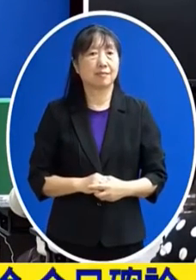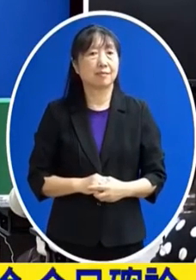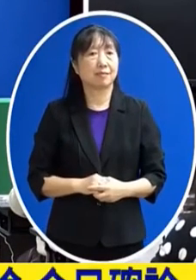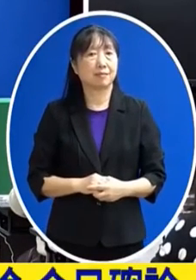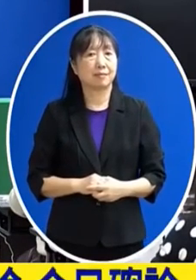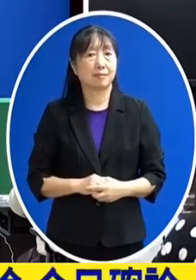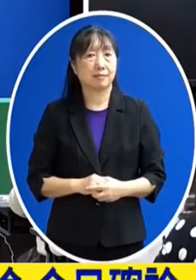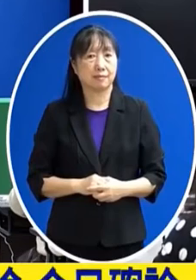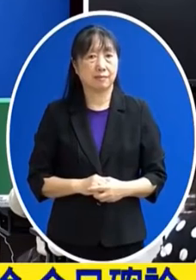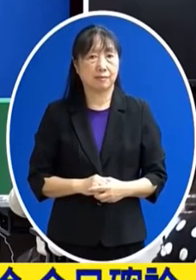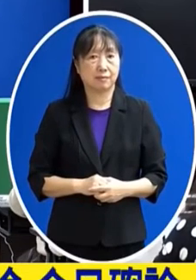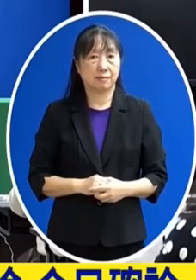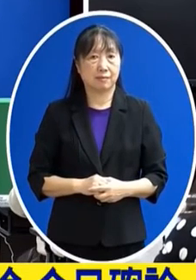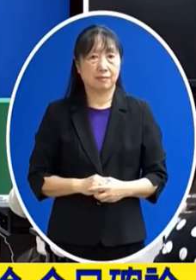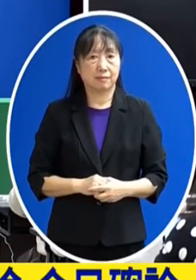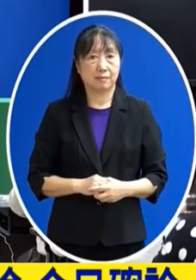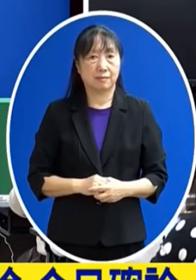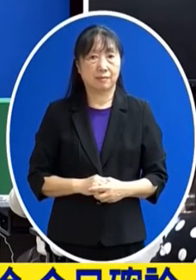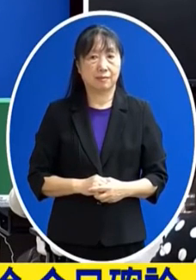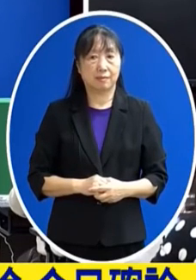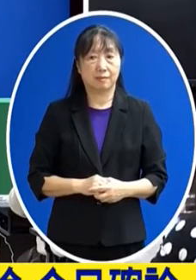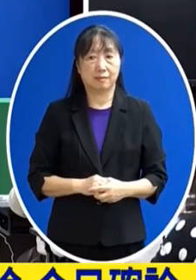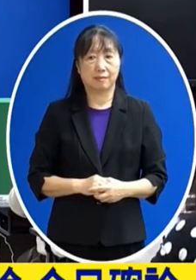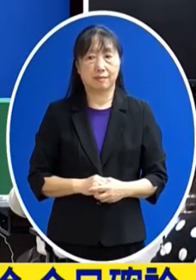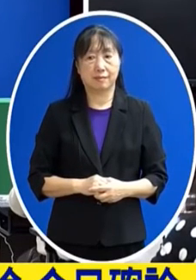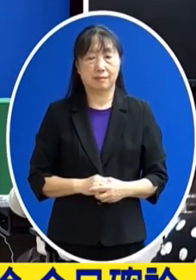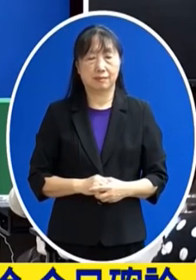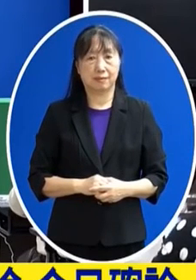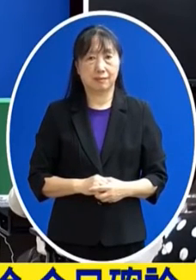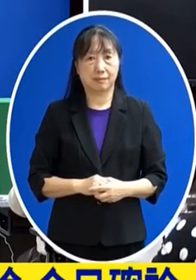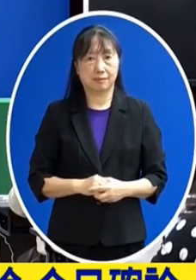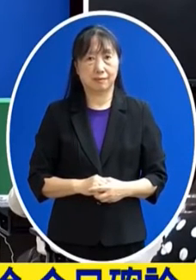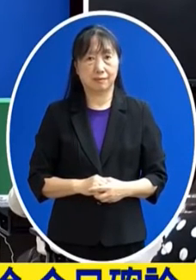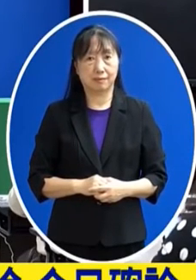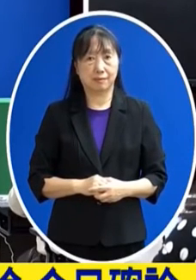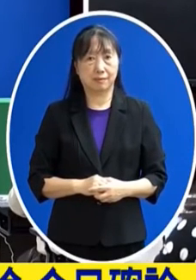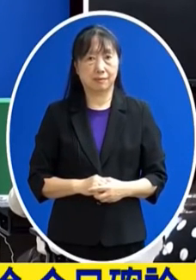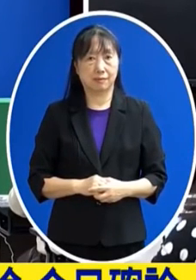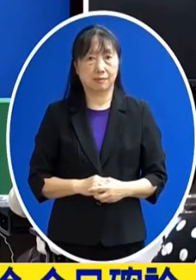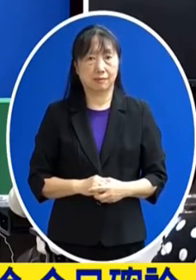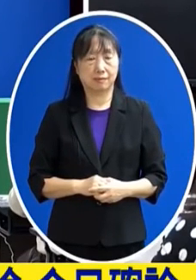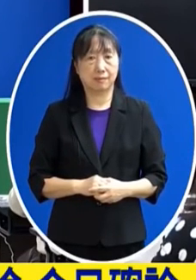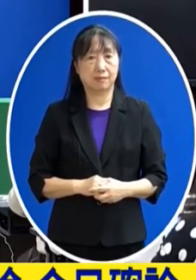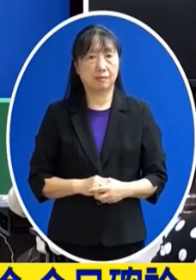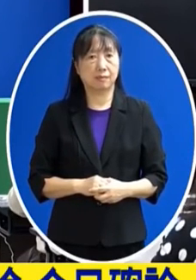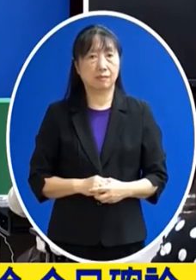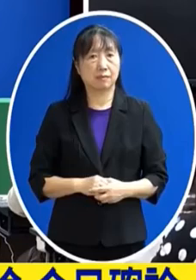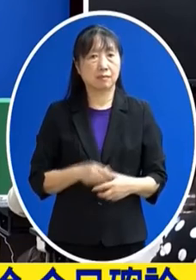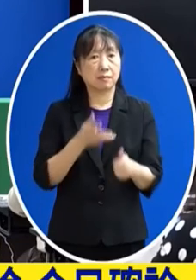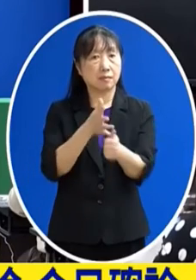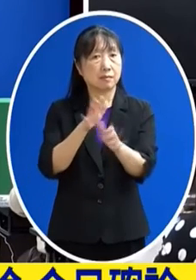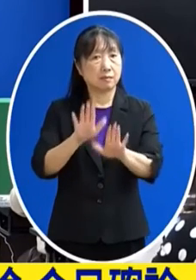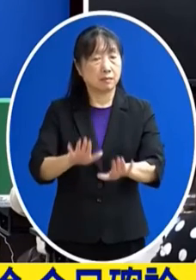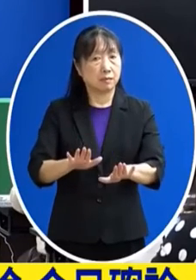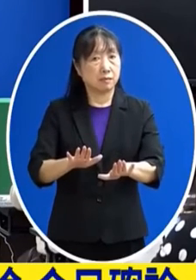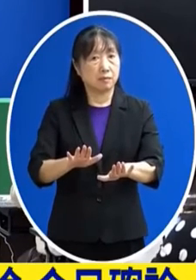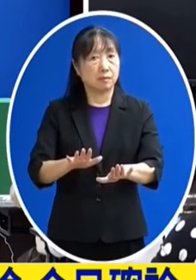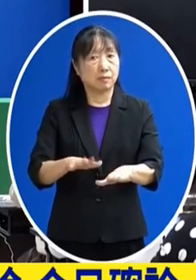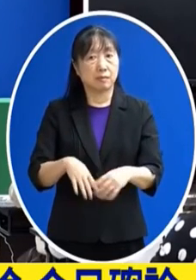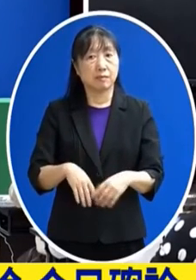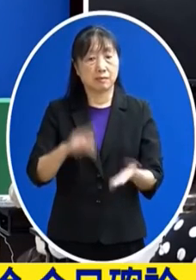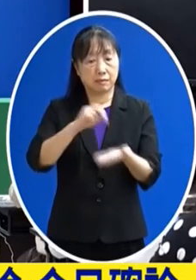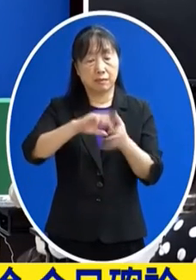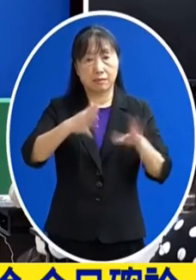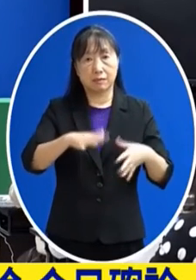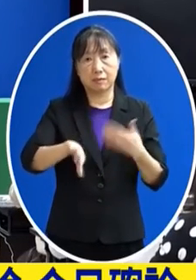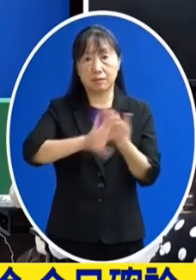来，请。 部长好，我想问一下，今天的这个印尼